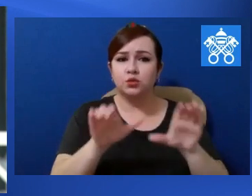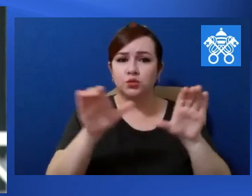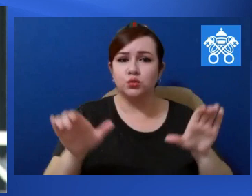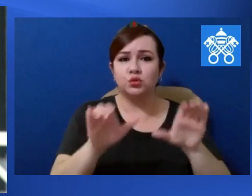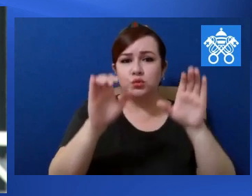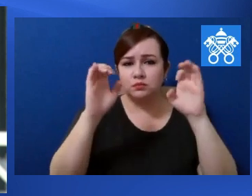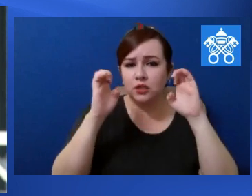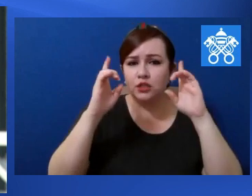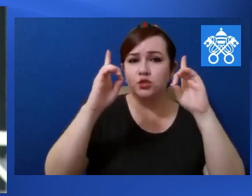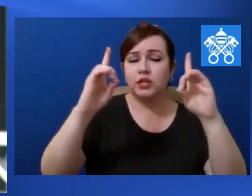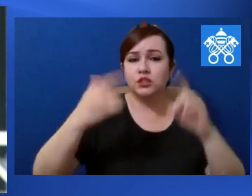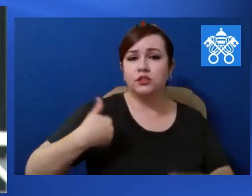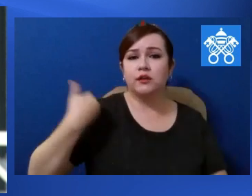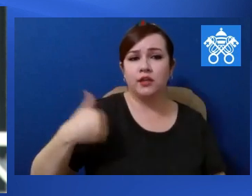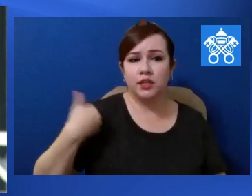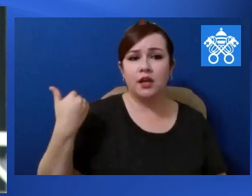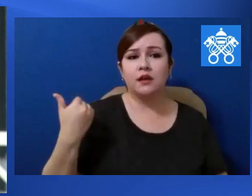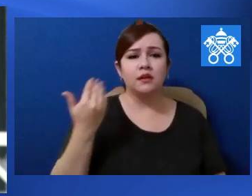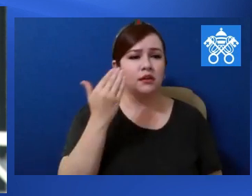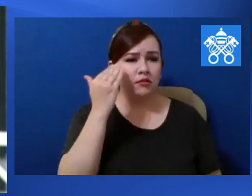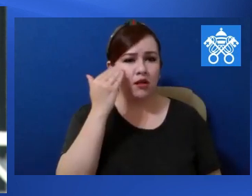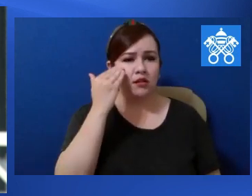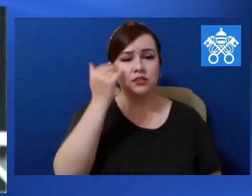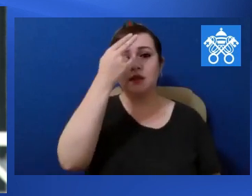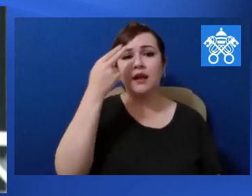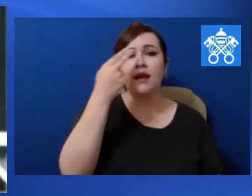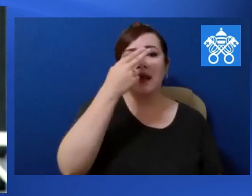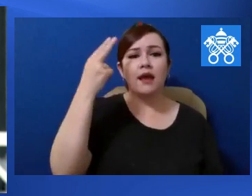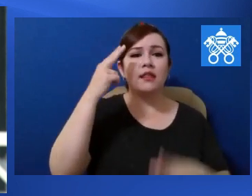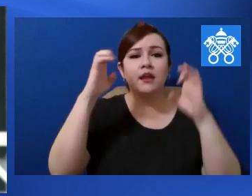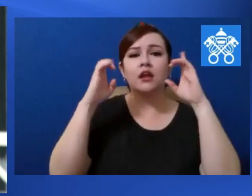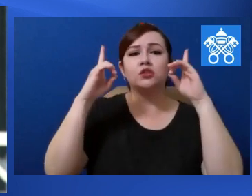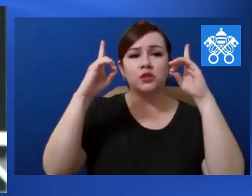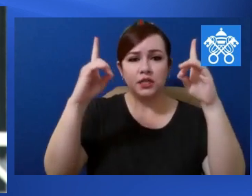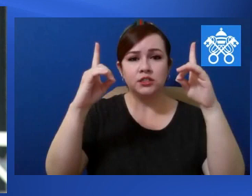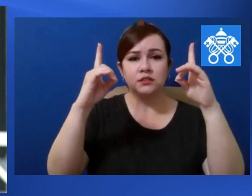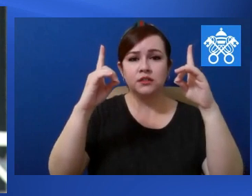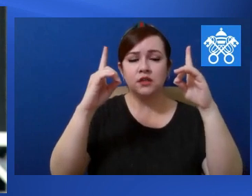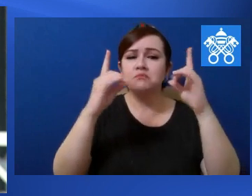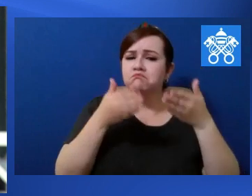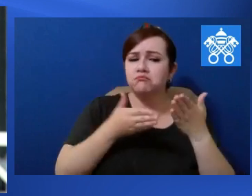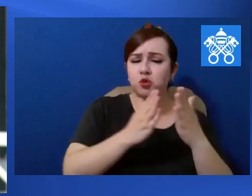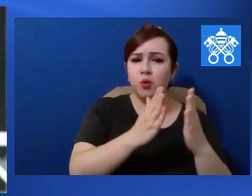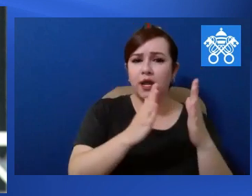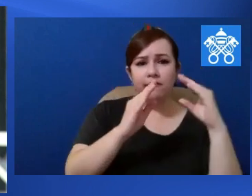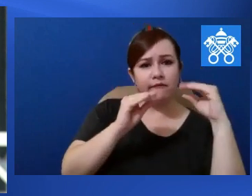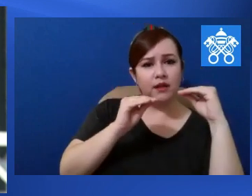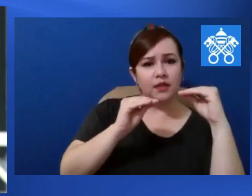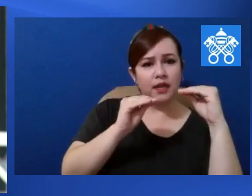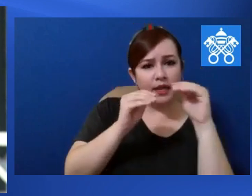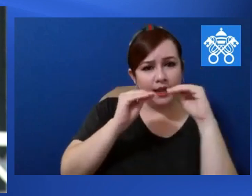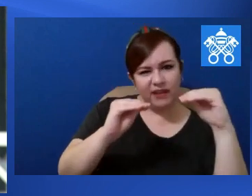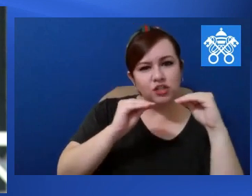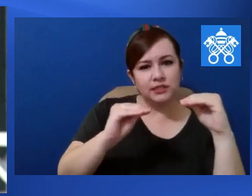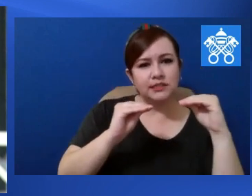Così, se possiamo dire che ciascun santo ha una missione e un progetto del